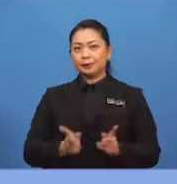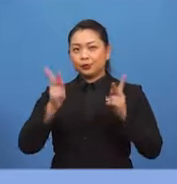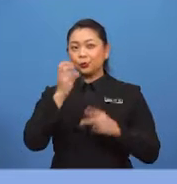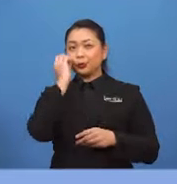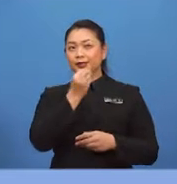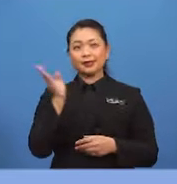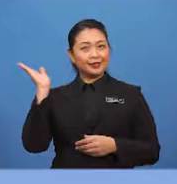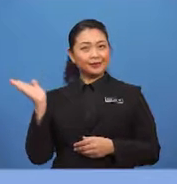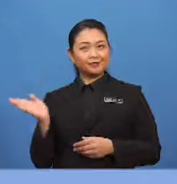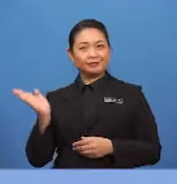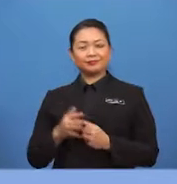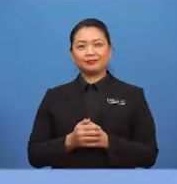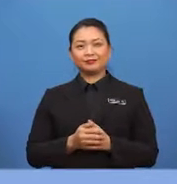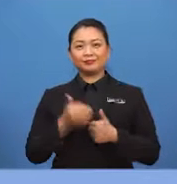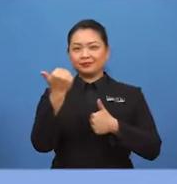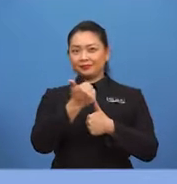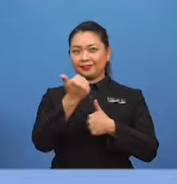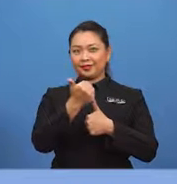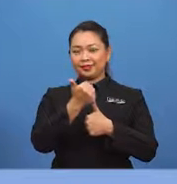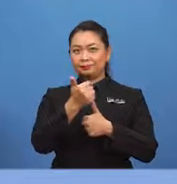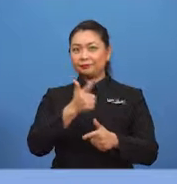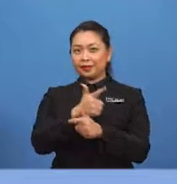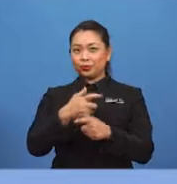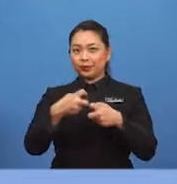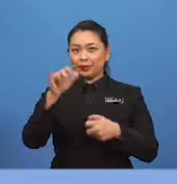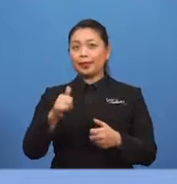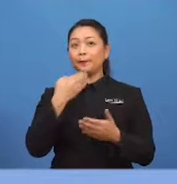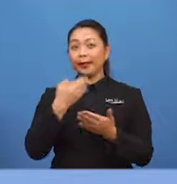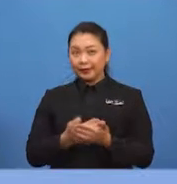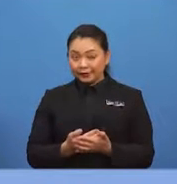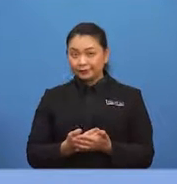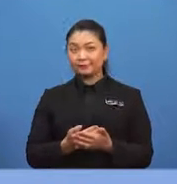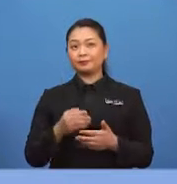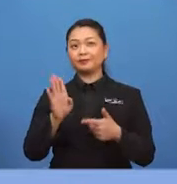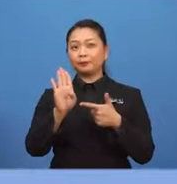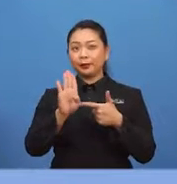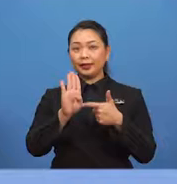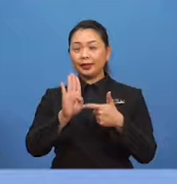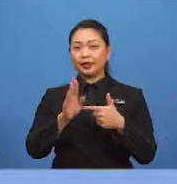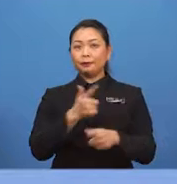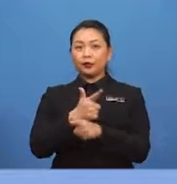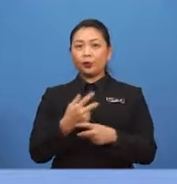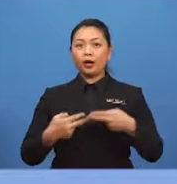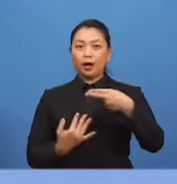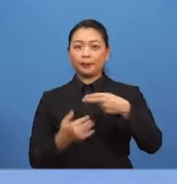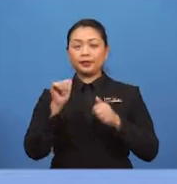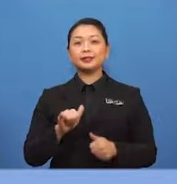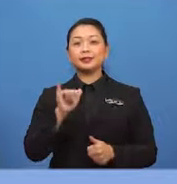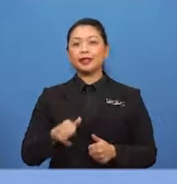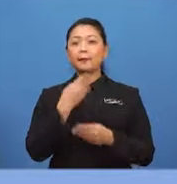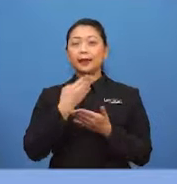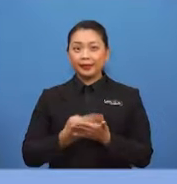ini? A. Penebat elektrik yang baik. B. Penebat haba yang